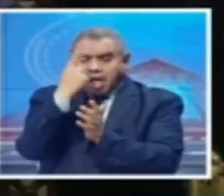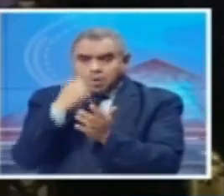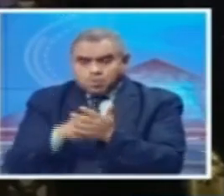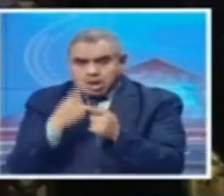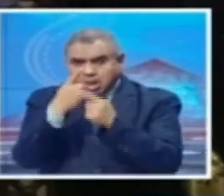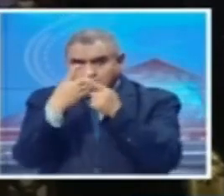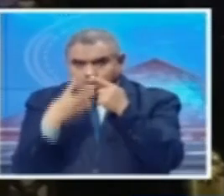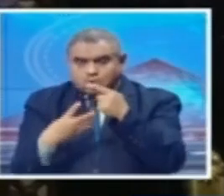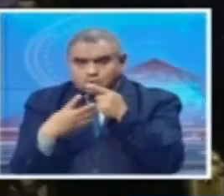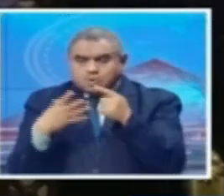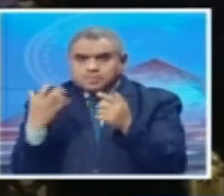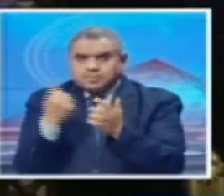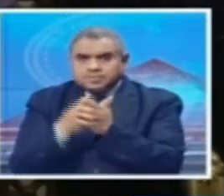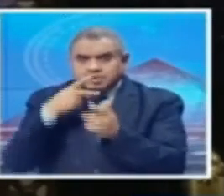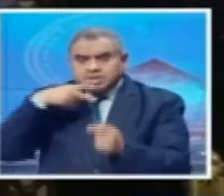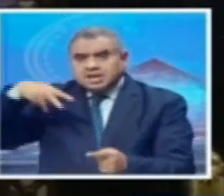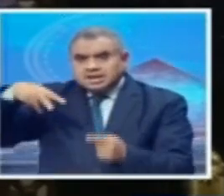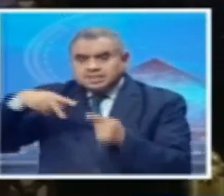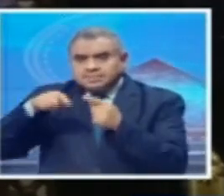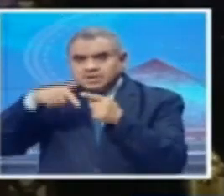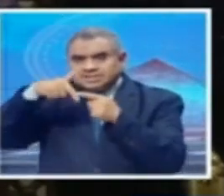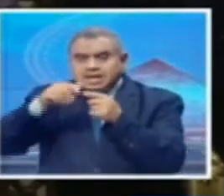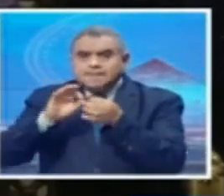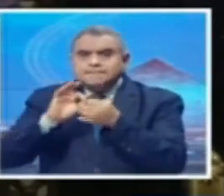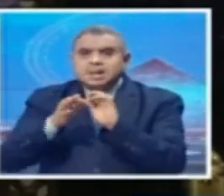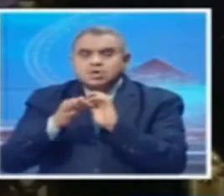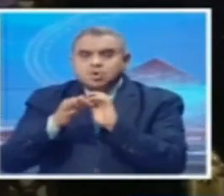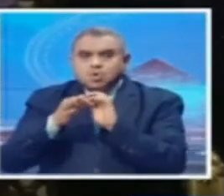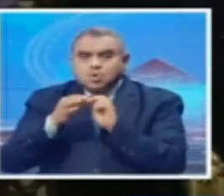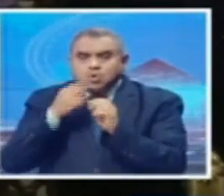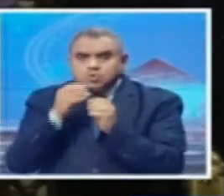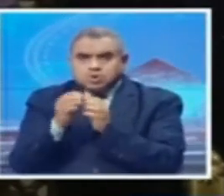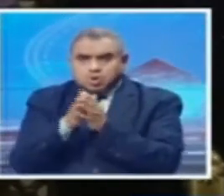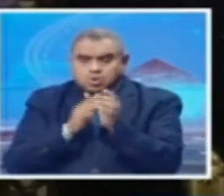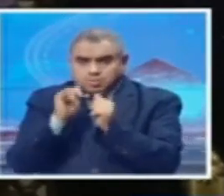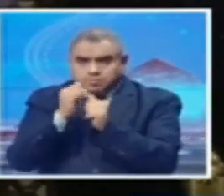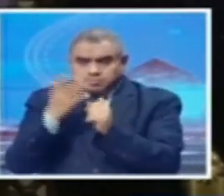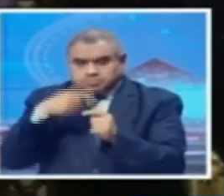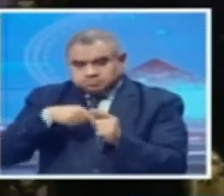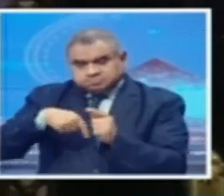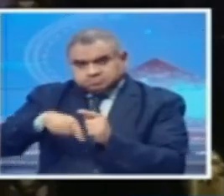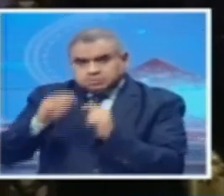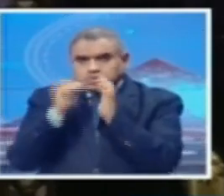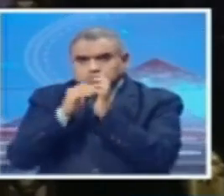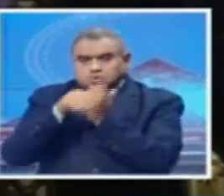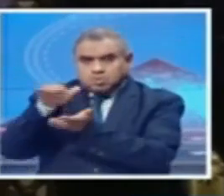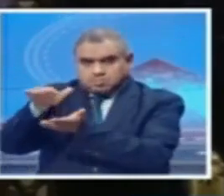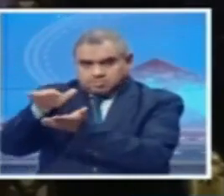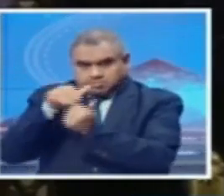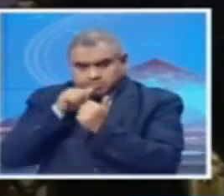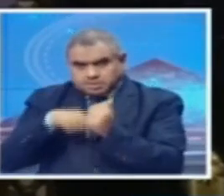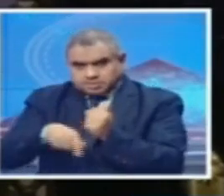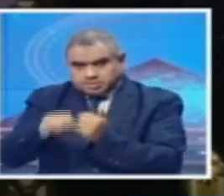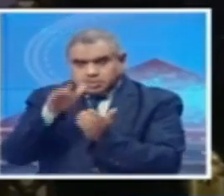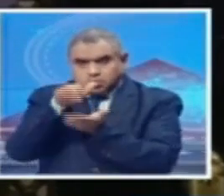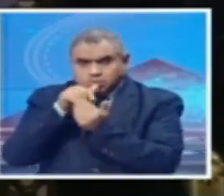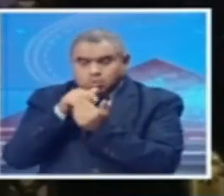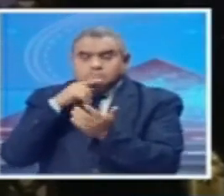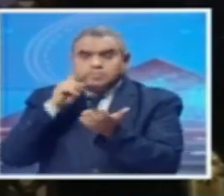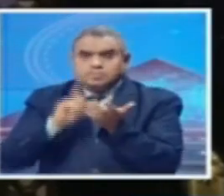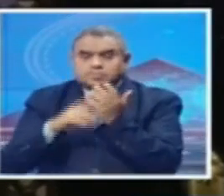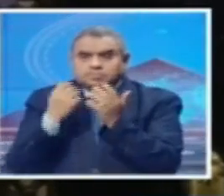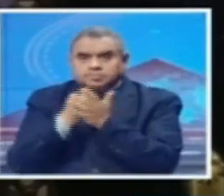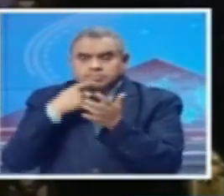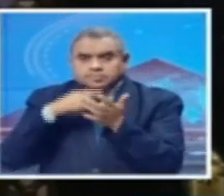دي هتبقى 8.6 مليون جرعة، متوقع وصلهم خلال ايام ان شاء الله. دول